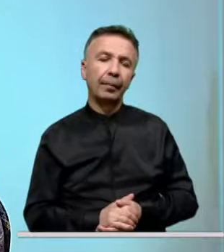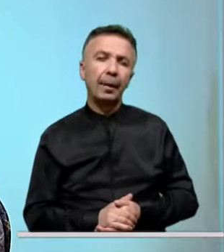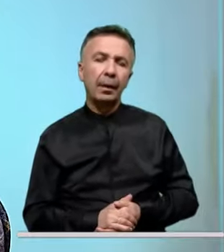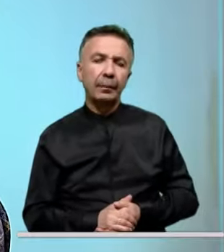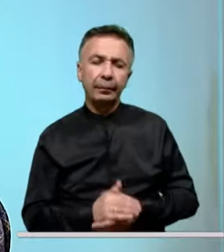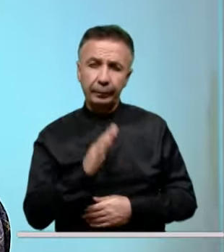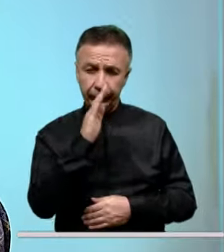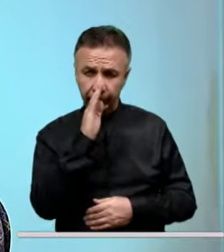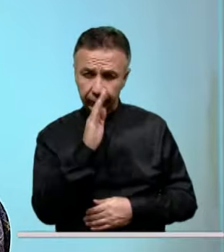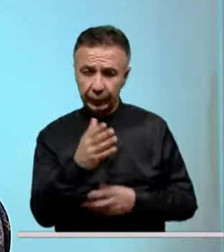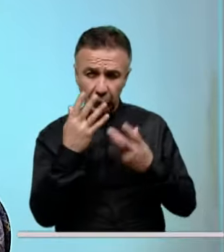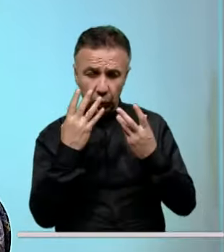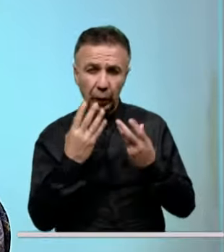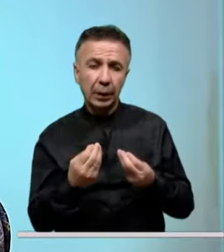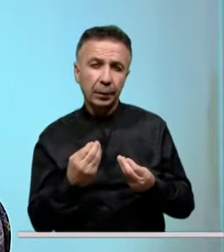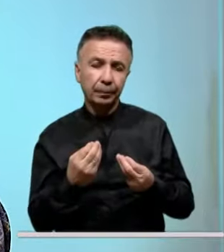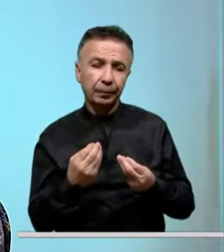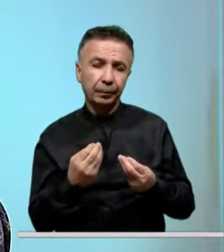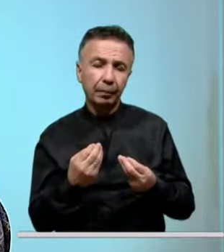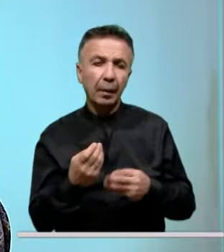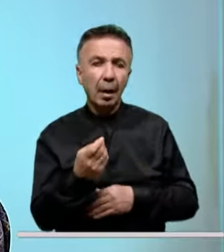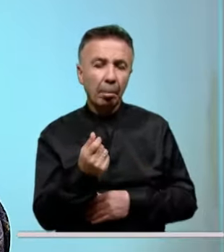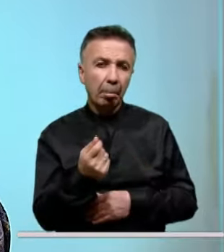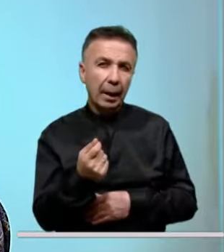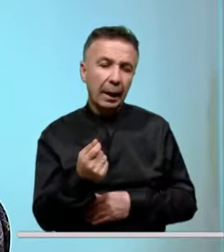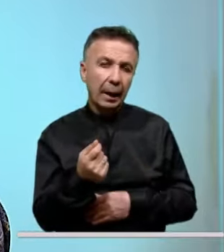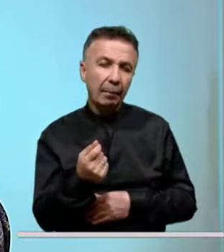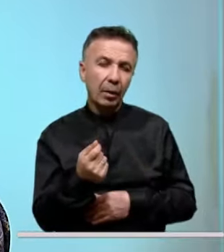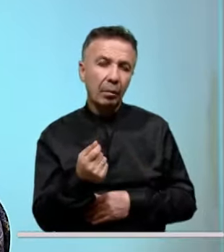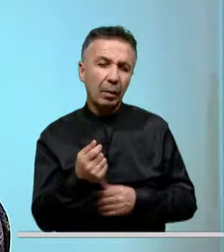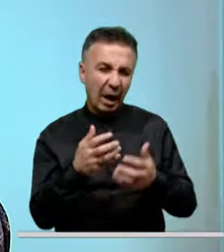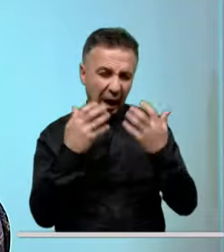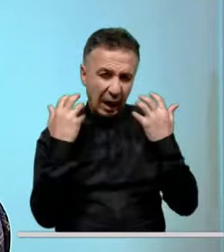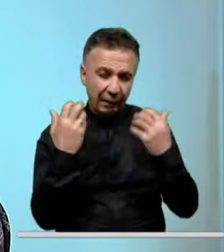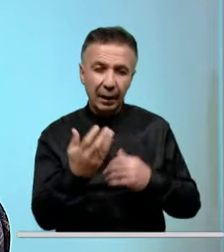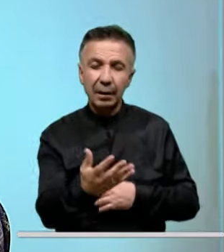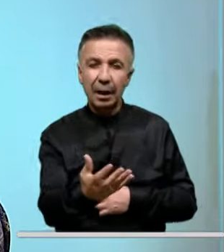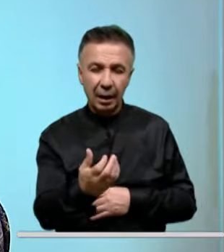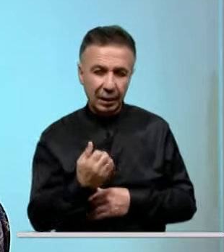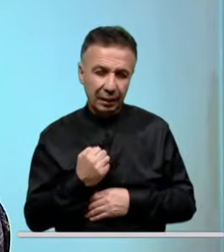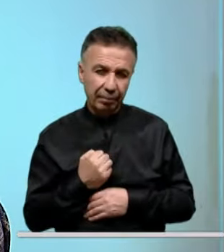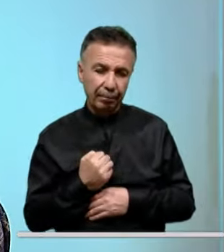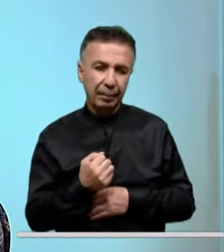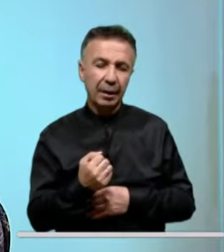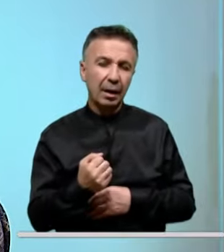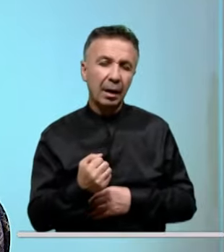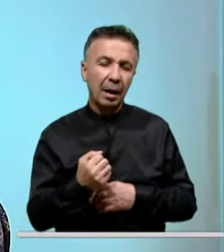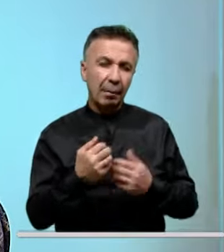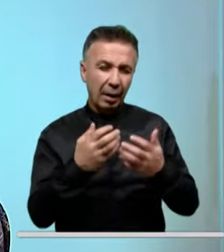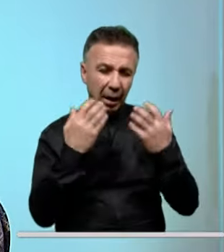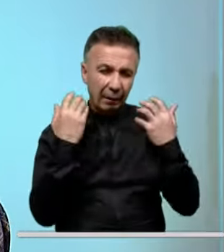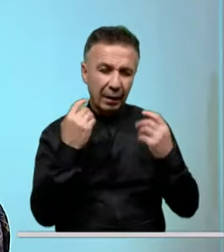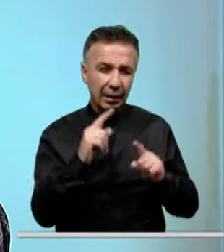kesin olarak bu bedelle bir kurban alınıp ya da bir kurbanın hissesine dahil